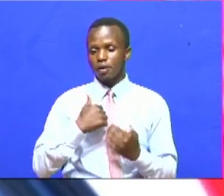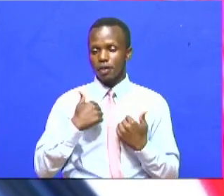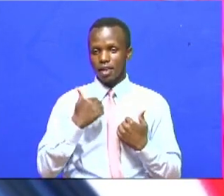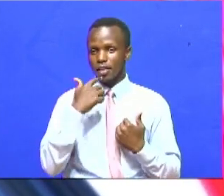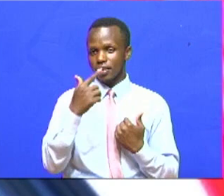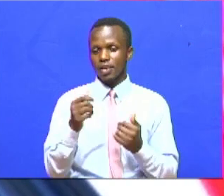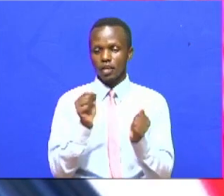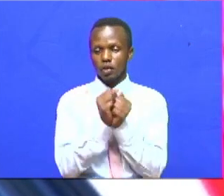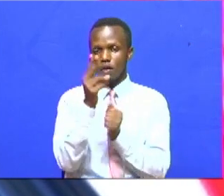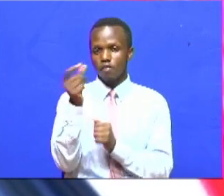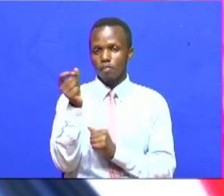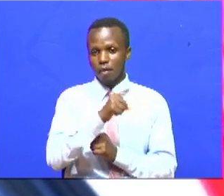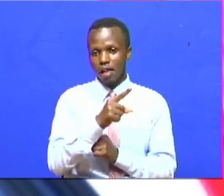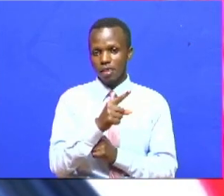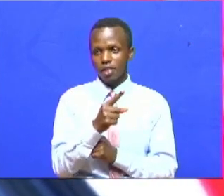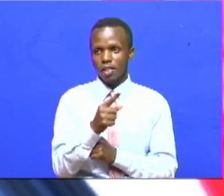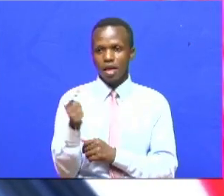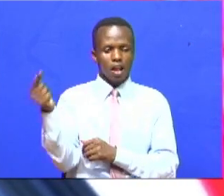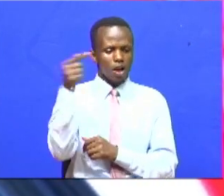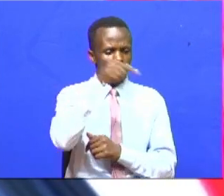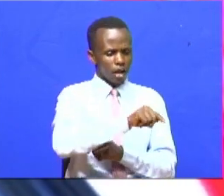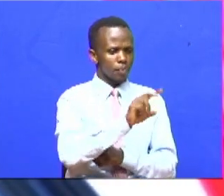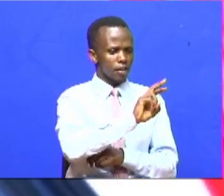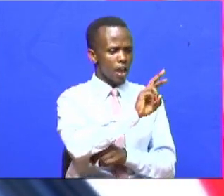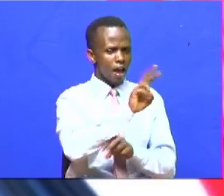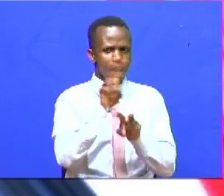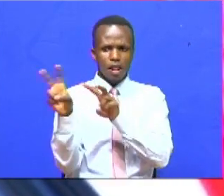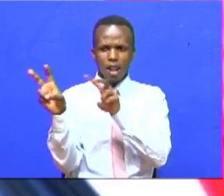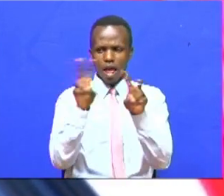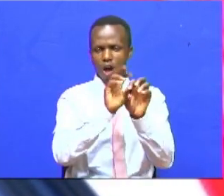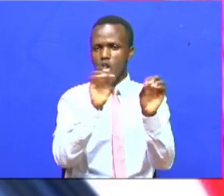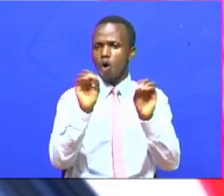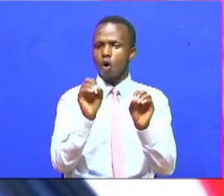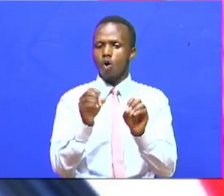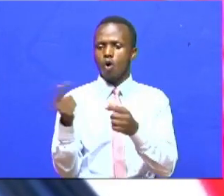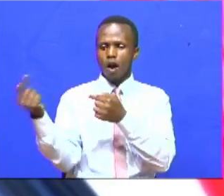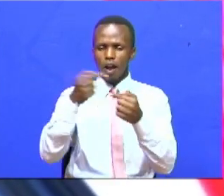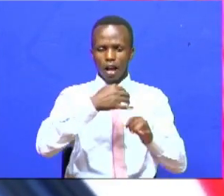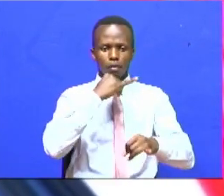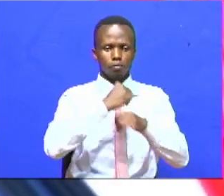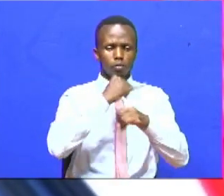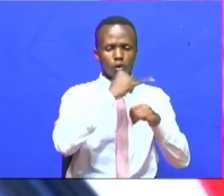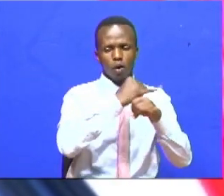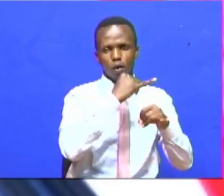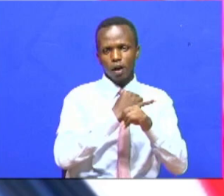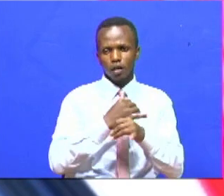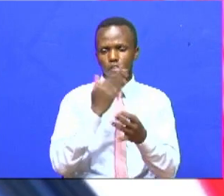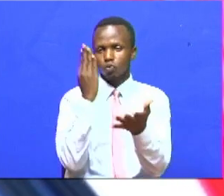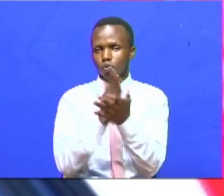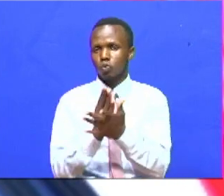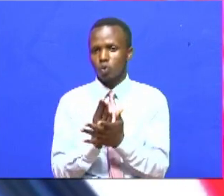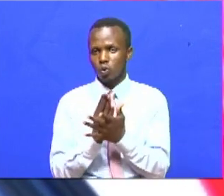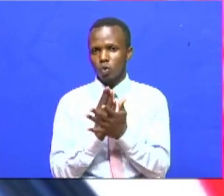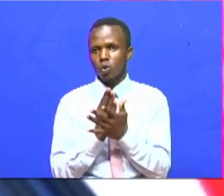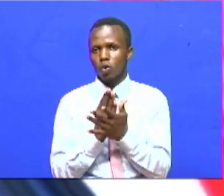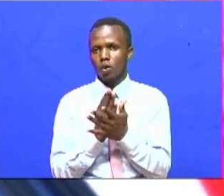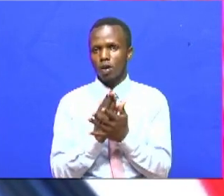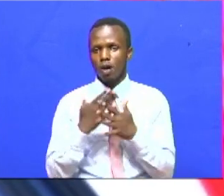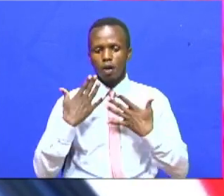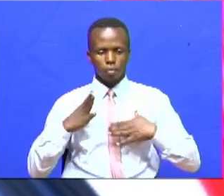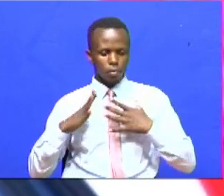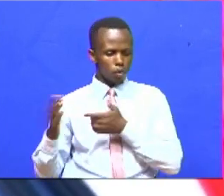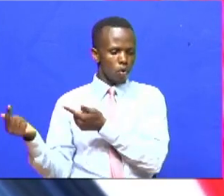months hamujakuja hapa kufanya utalii. Mumekuja hapa kujenga reli. Ama namna gani? Kwani hao watu ni